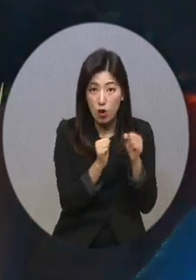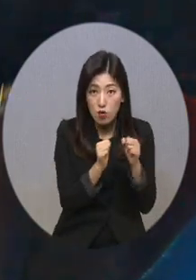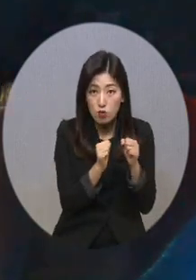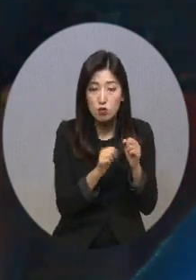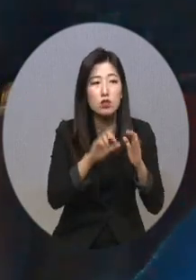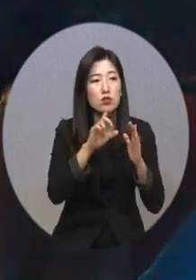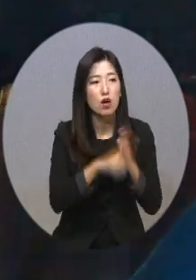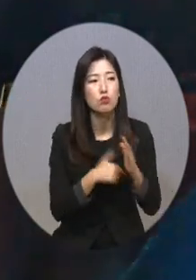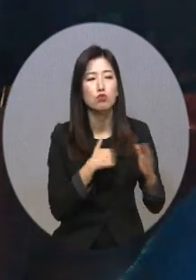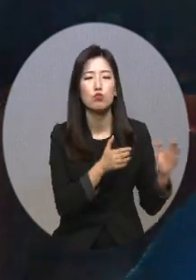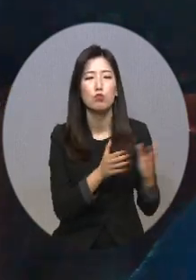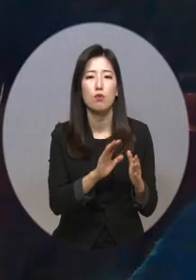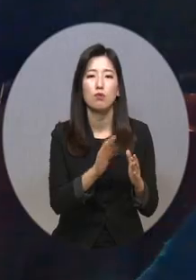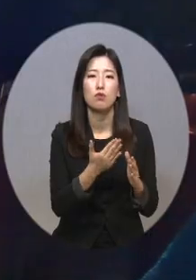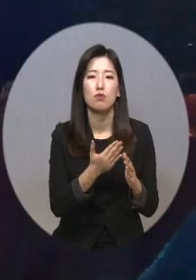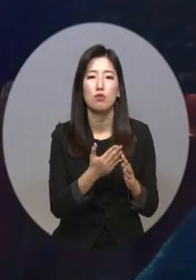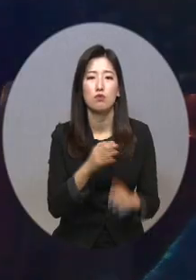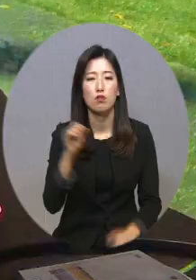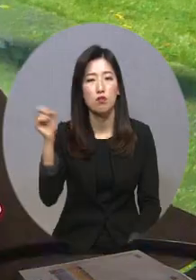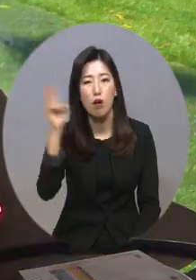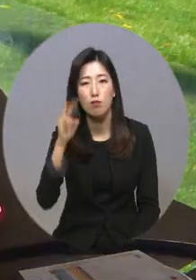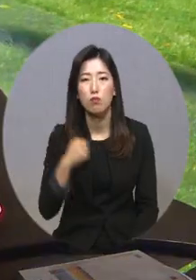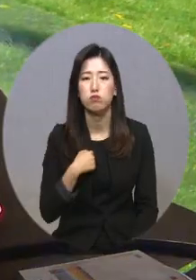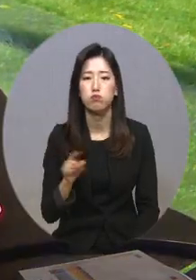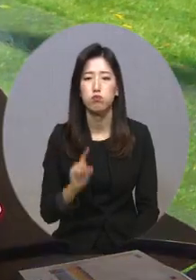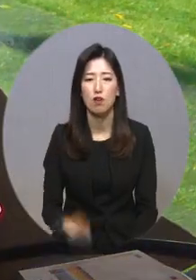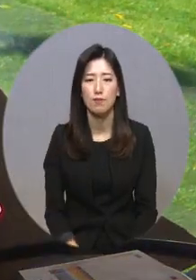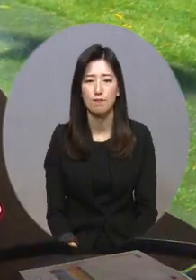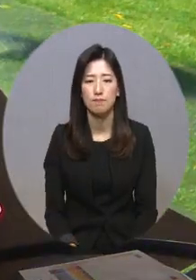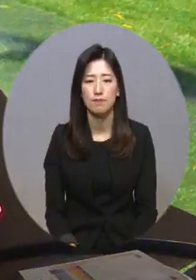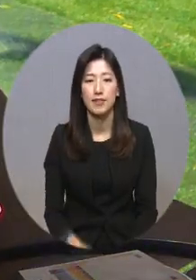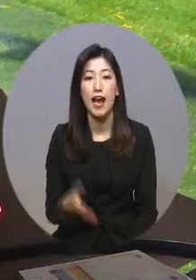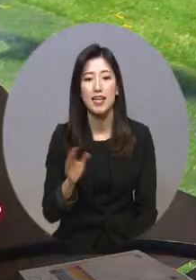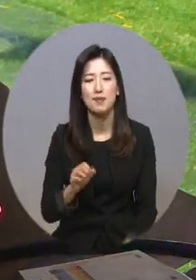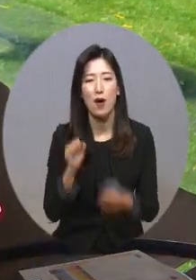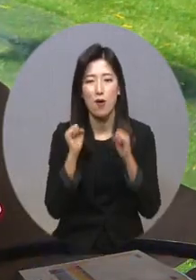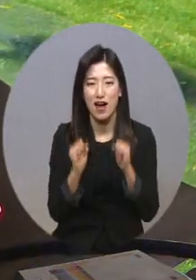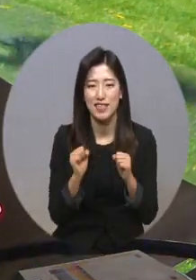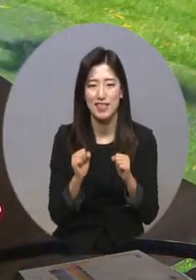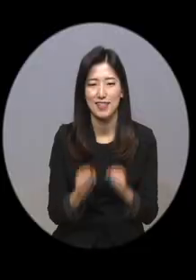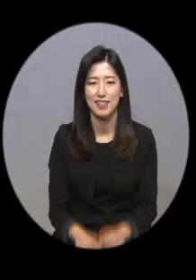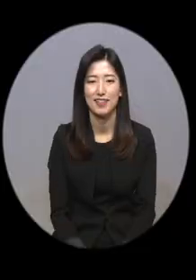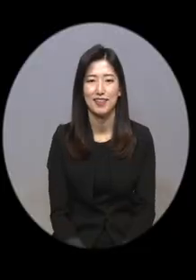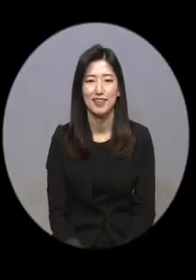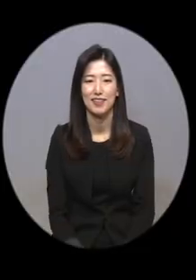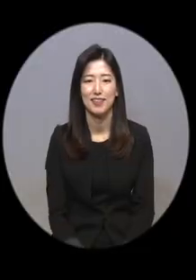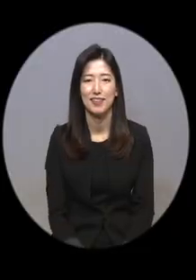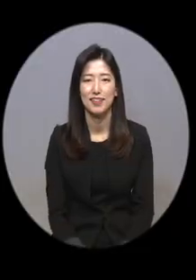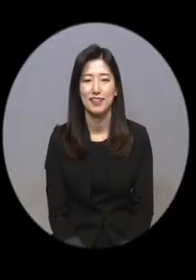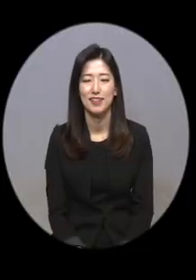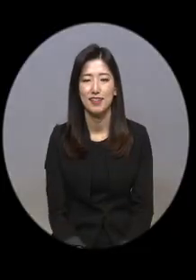아 갑자기 헤어져요 휘 t 화이팅 it